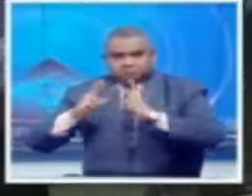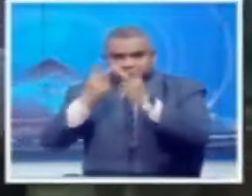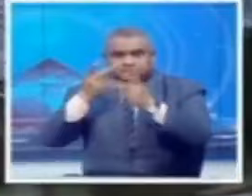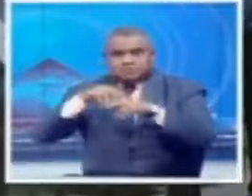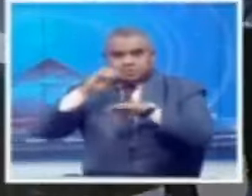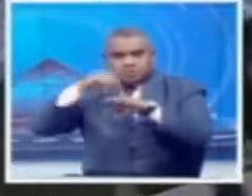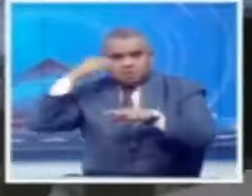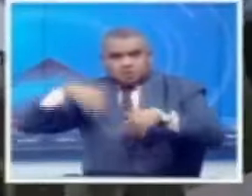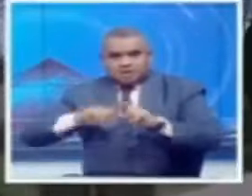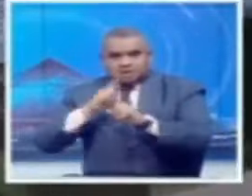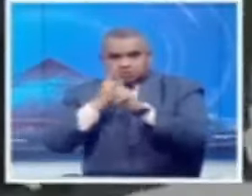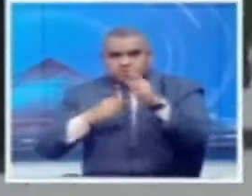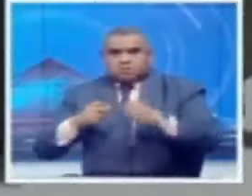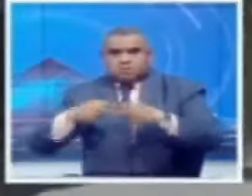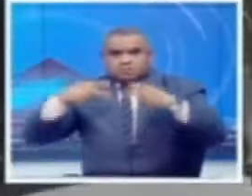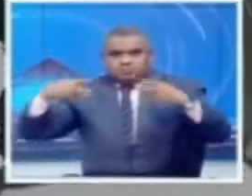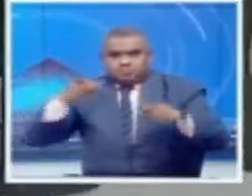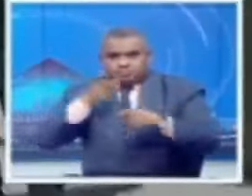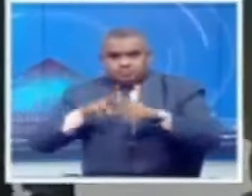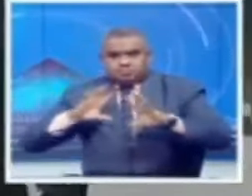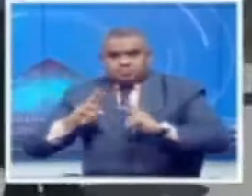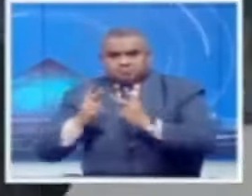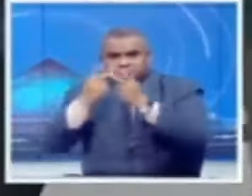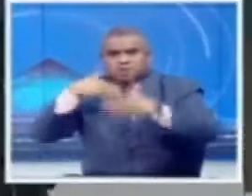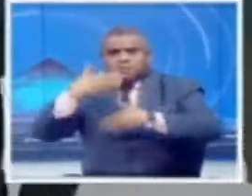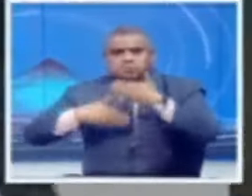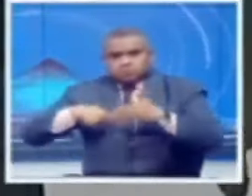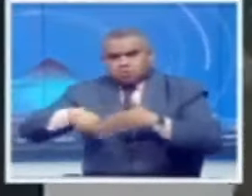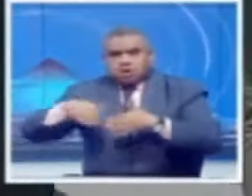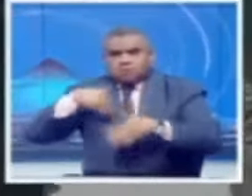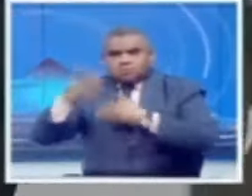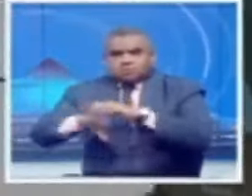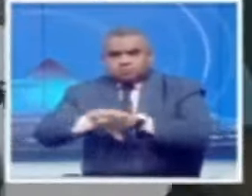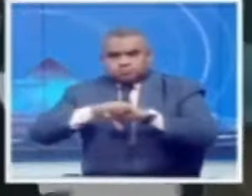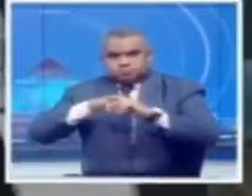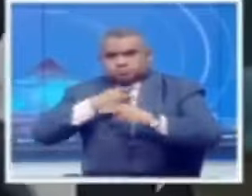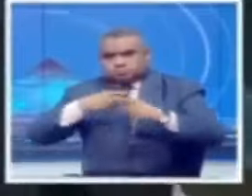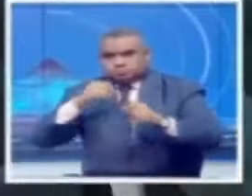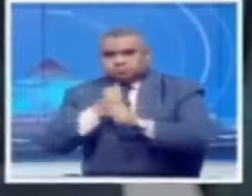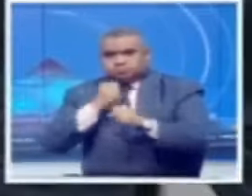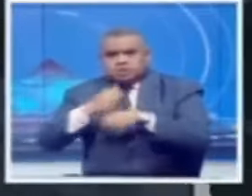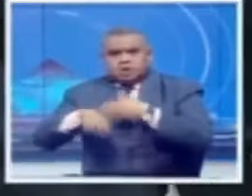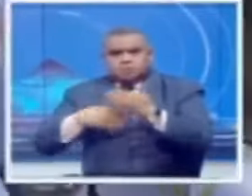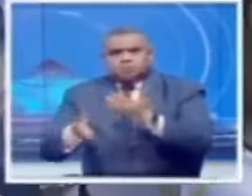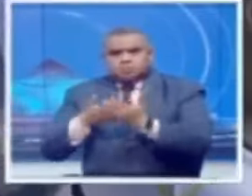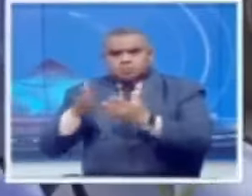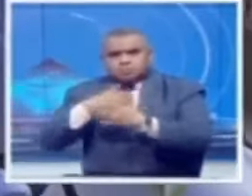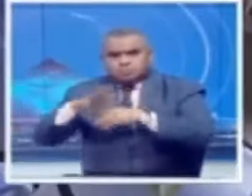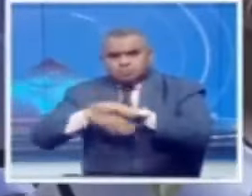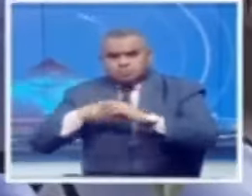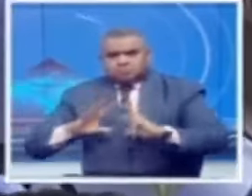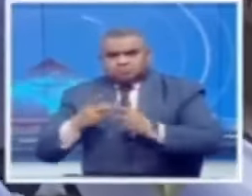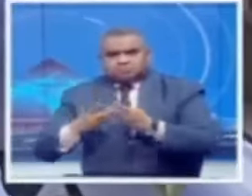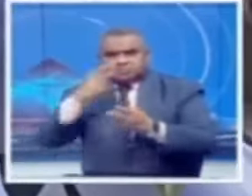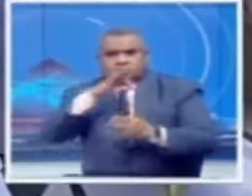رئيس الوزراء بضرورة الانتهاء من أعمال التطوير في أقرب وقت ممكن وتسخير كل الإمكانات المتاحة من أجل